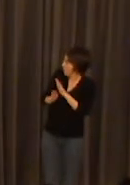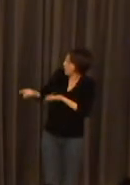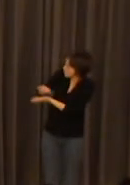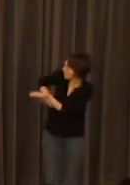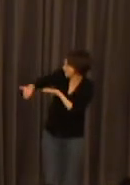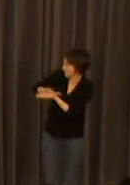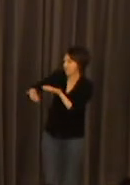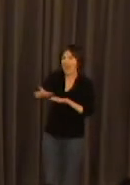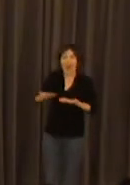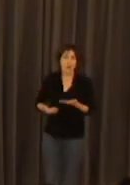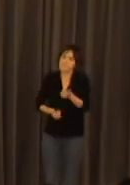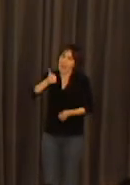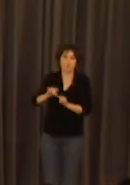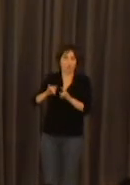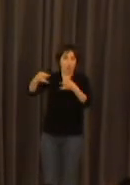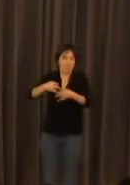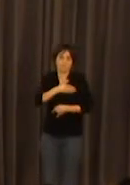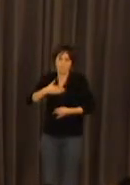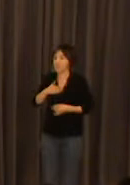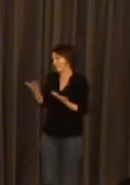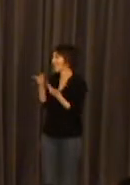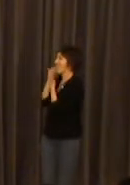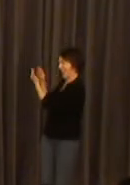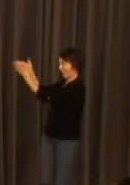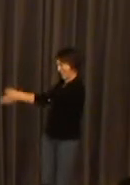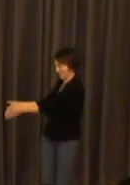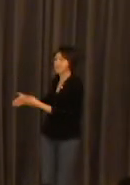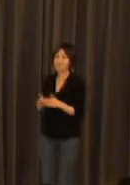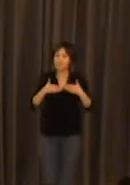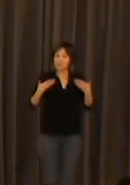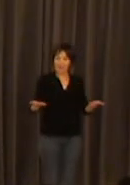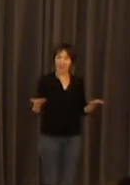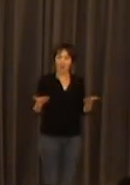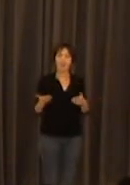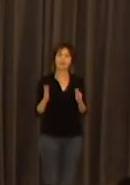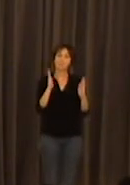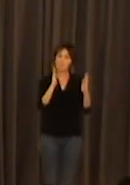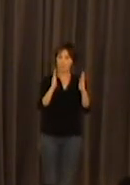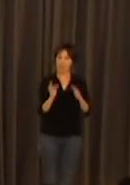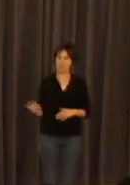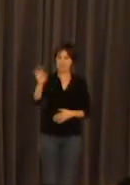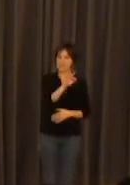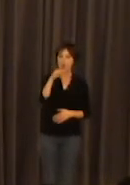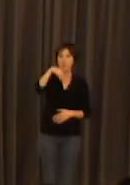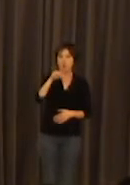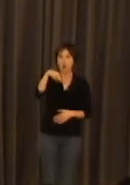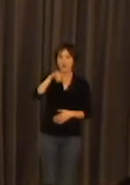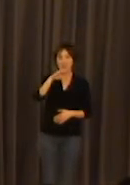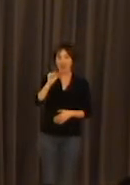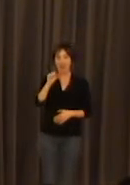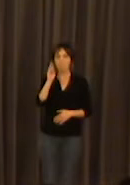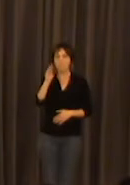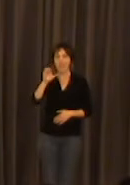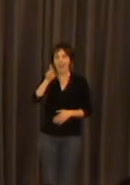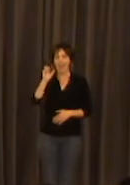Així que moltes gràcies. Li donem ara la paraula un moment a la Mònica Pereña, que